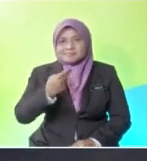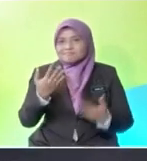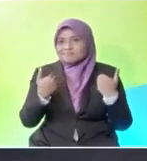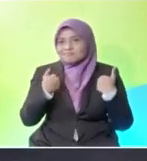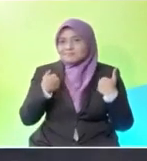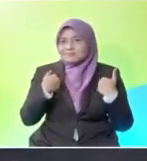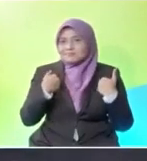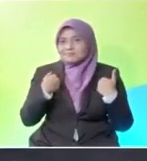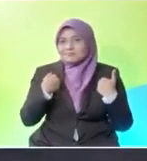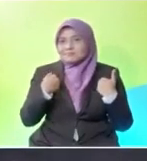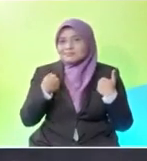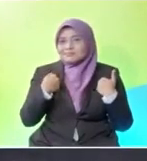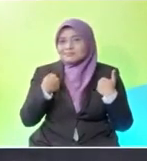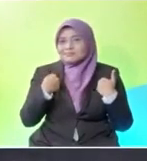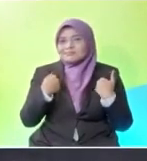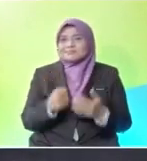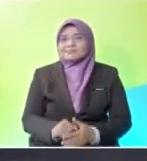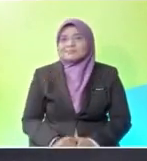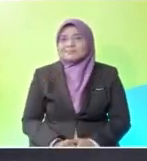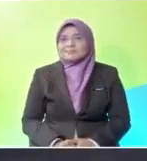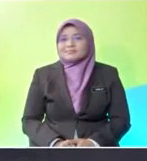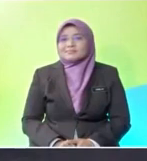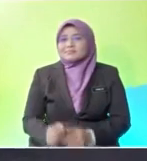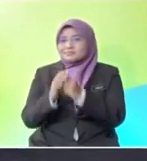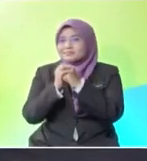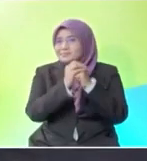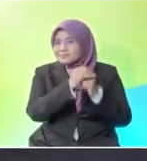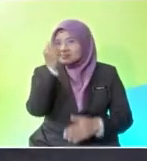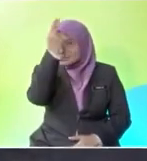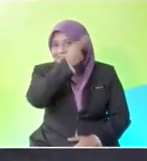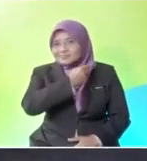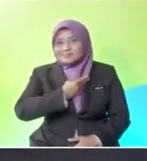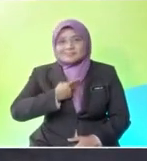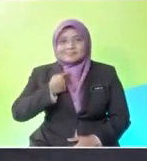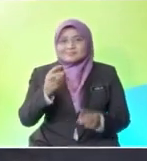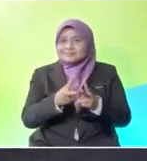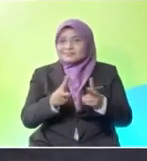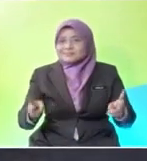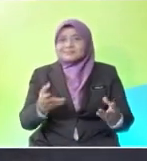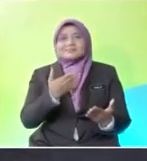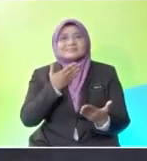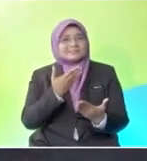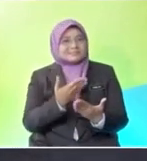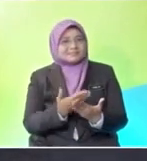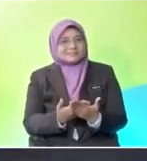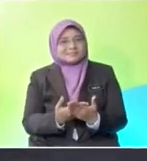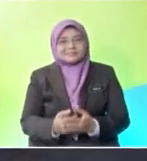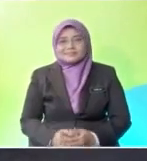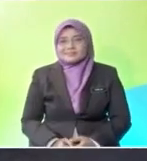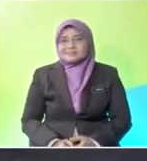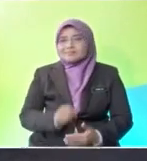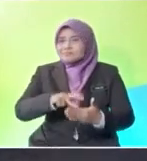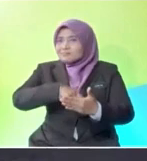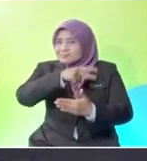sangat baik kepada Hani ganjaran kita yang ketiga saya sih Ini Project yang begitu menarik